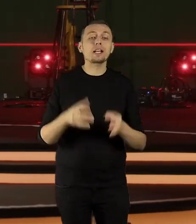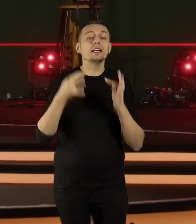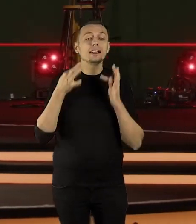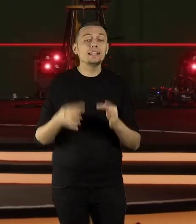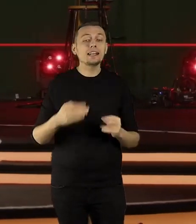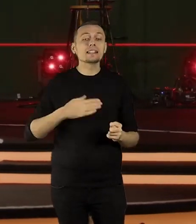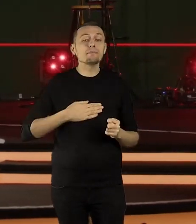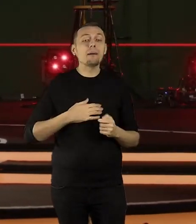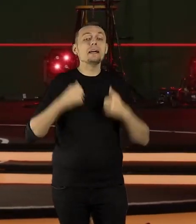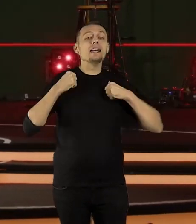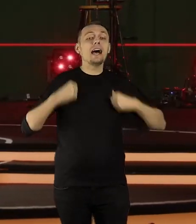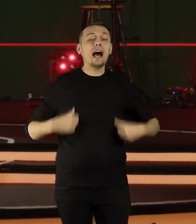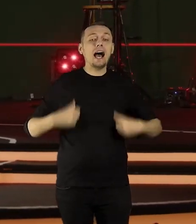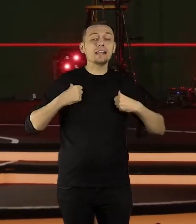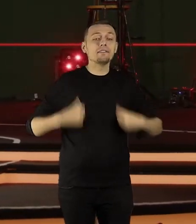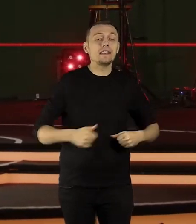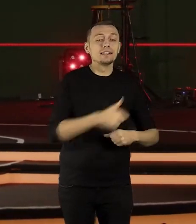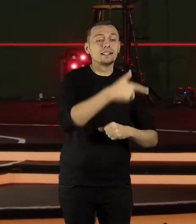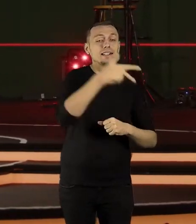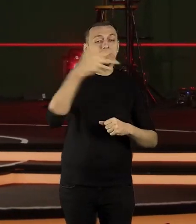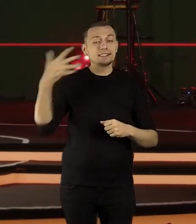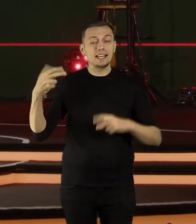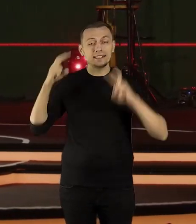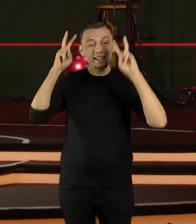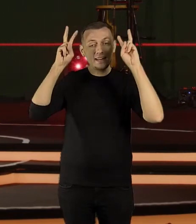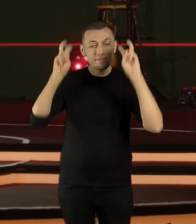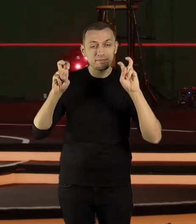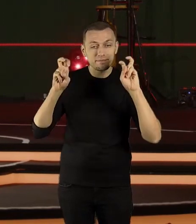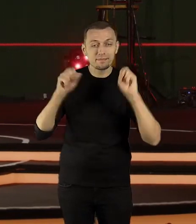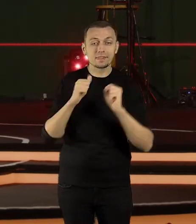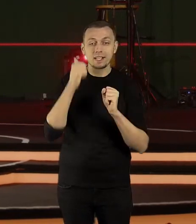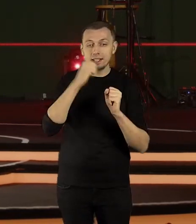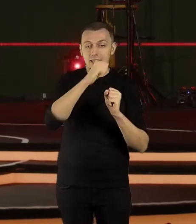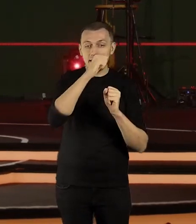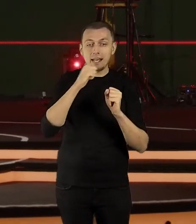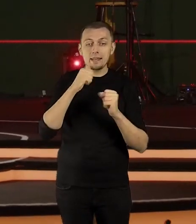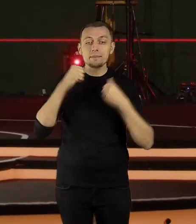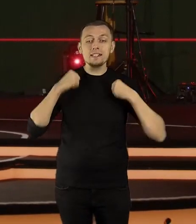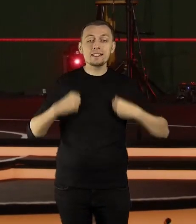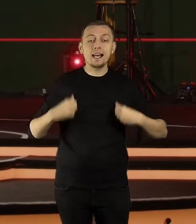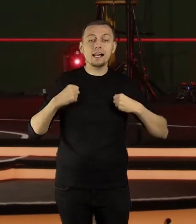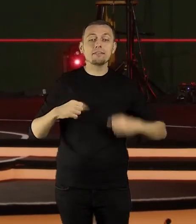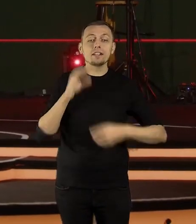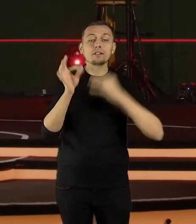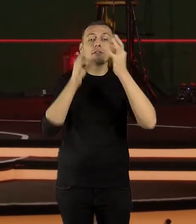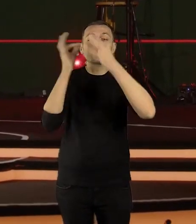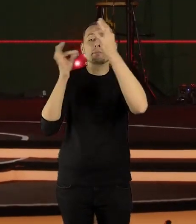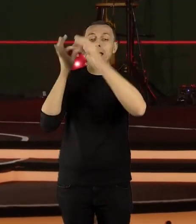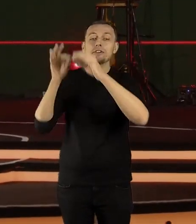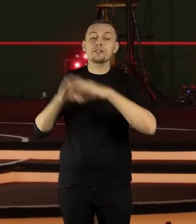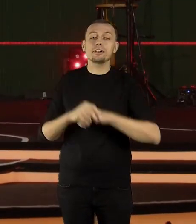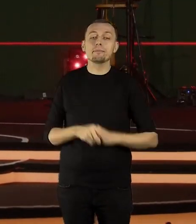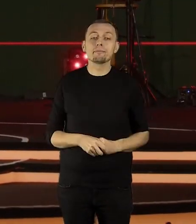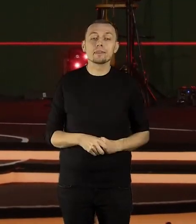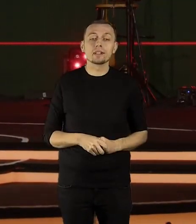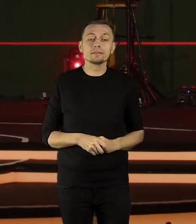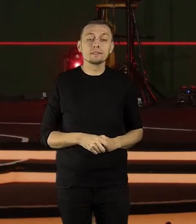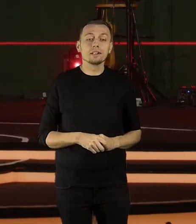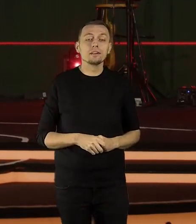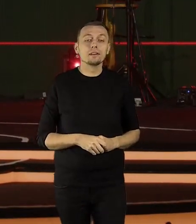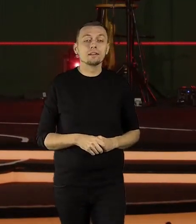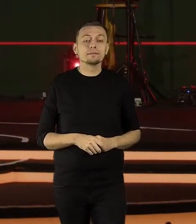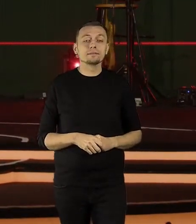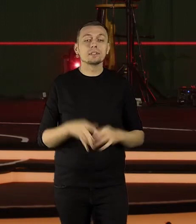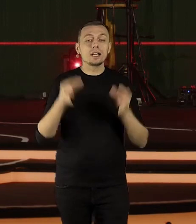adwentowych, które zatytułowałem Tajemnice adwentowych pieśni, a tę dzisiejszą pieśń